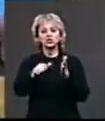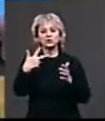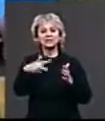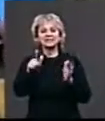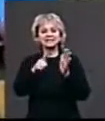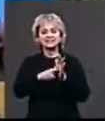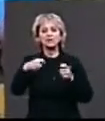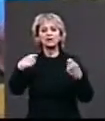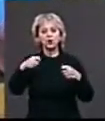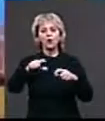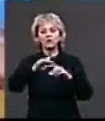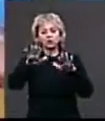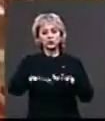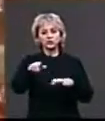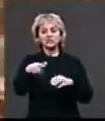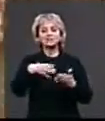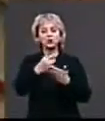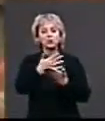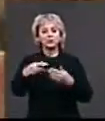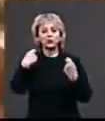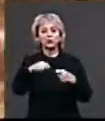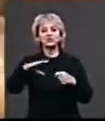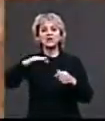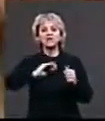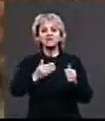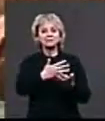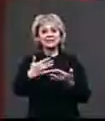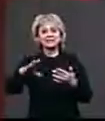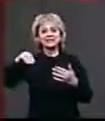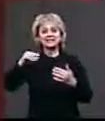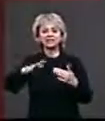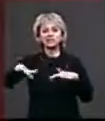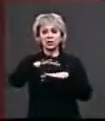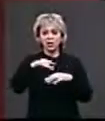637 торговых точек. Свою продукцию здесь продают фермеры из нескольких соседних районов.